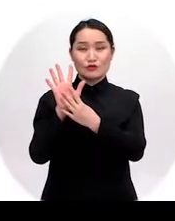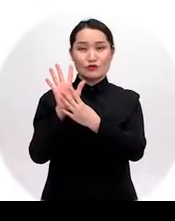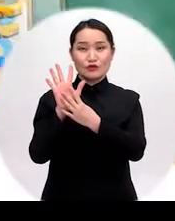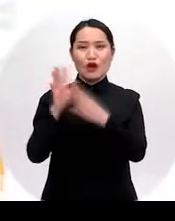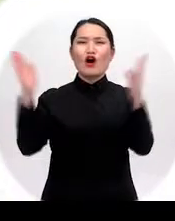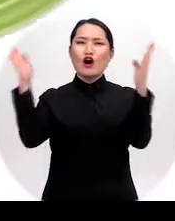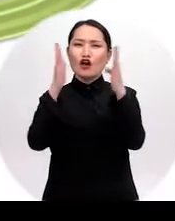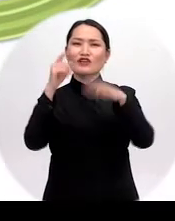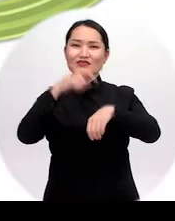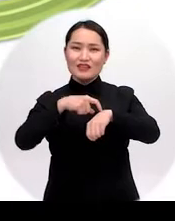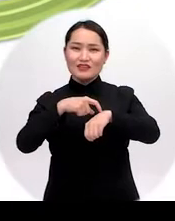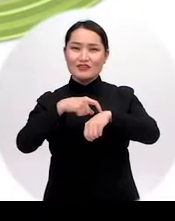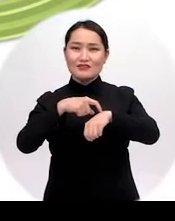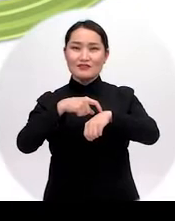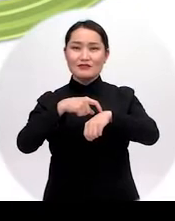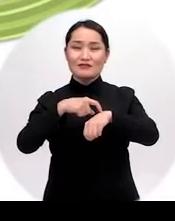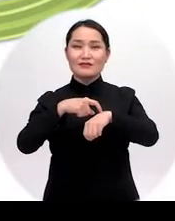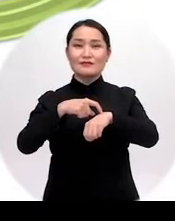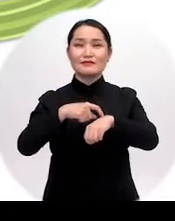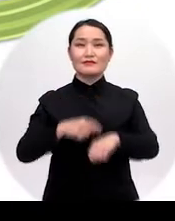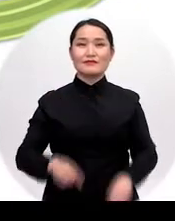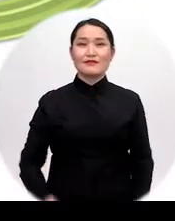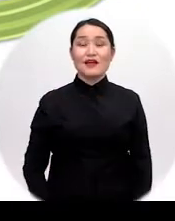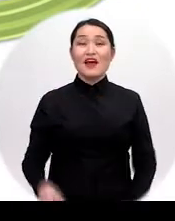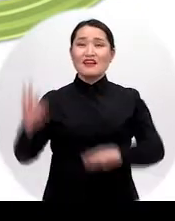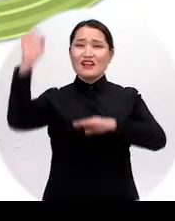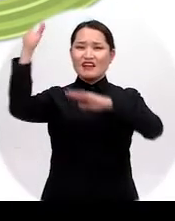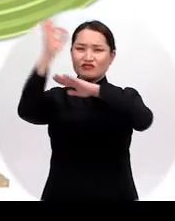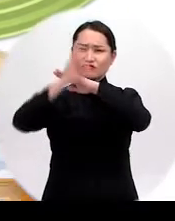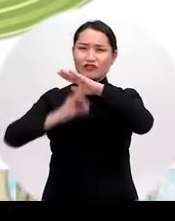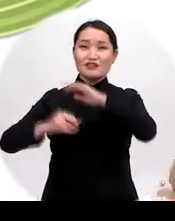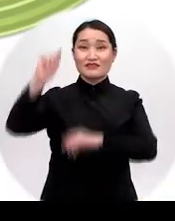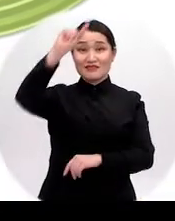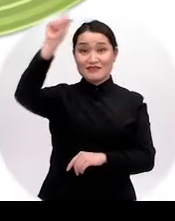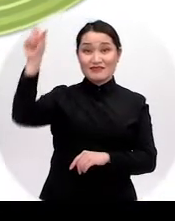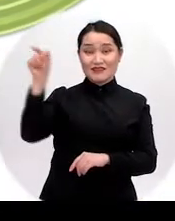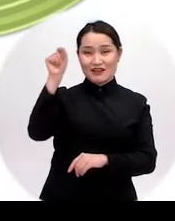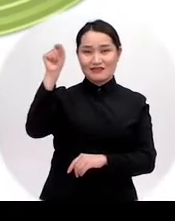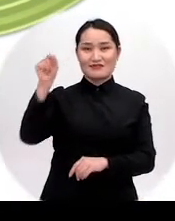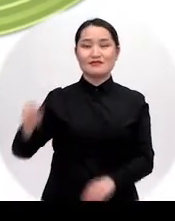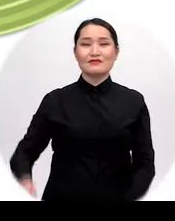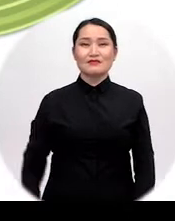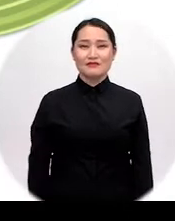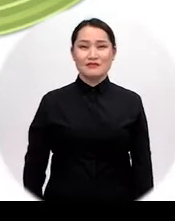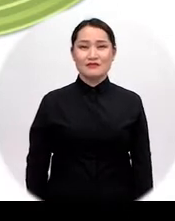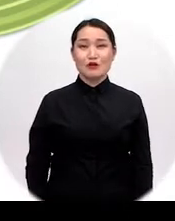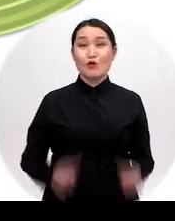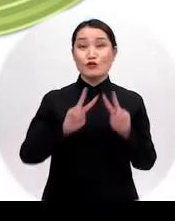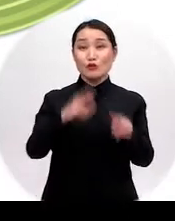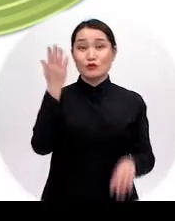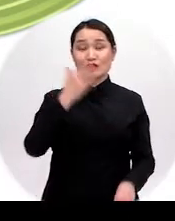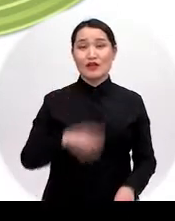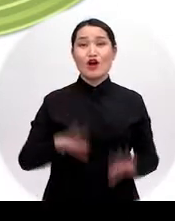болохоор оройн цаг болох нь. Нар жаргаад сар гарч ирлээ. За, цааш нь үргэлжлүүлээд